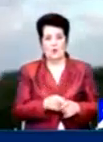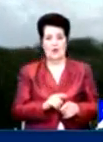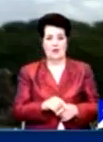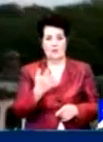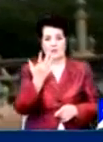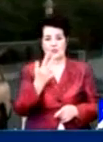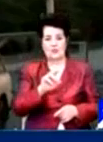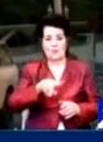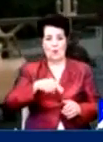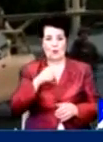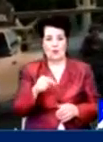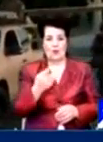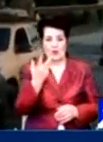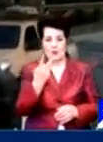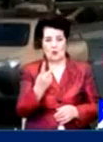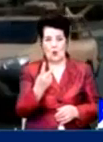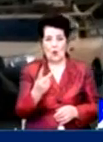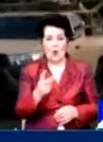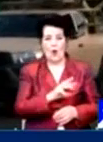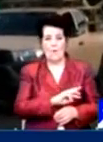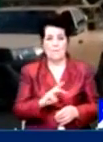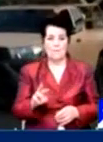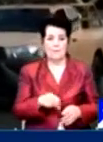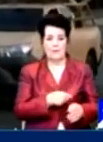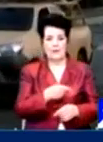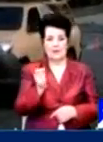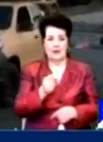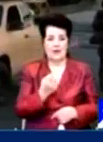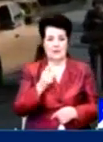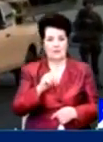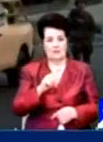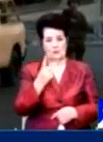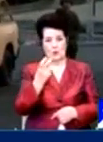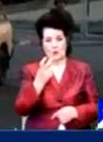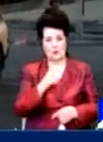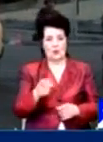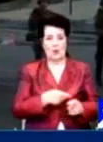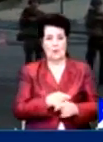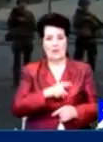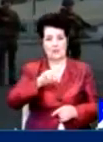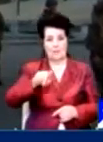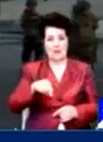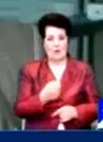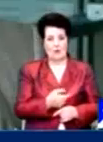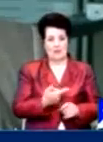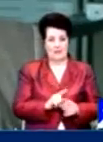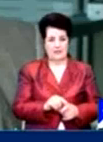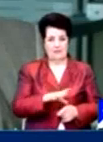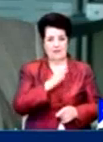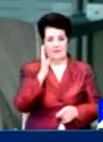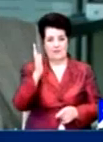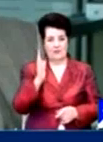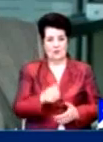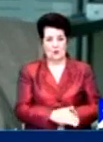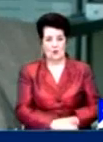îl poate duce până la 2000 de metri înălțime cu o viteză de 200 de km pe oră. Acesta ar putea fi infanteristul viitorului. Il va